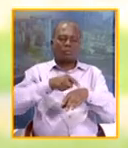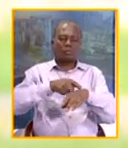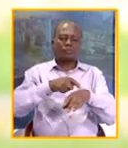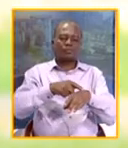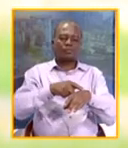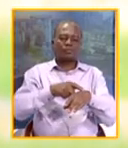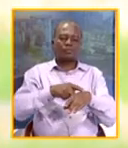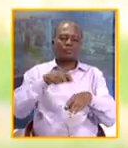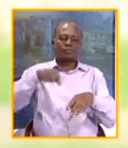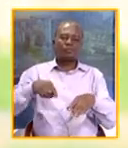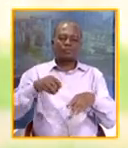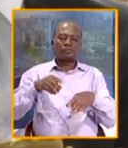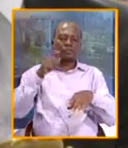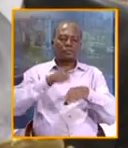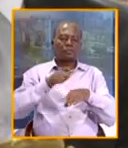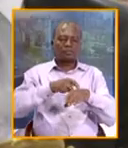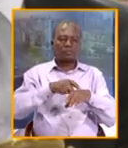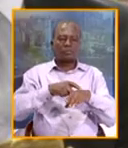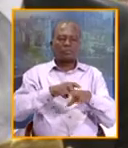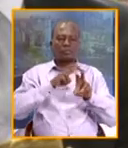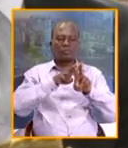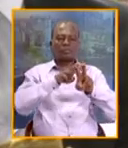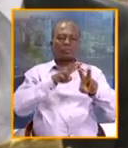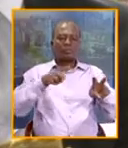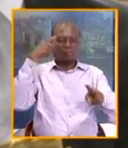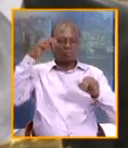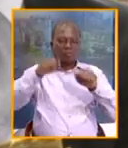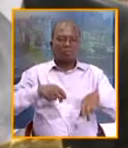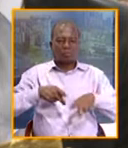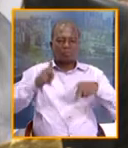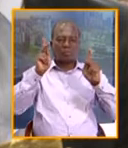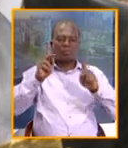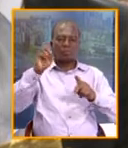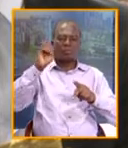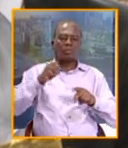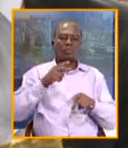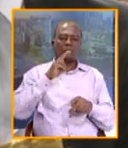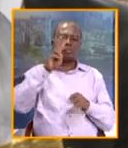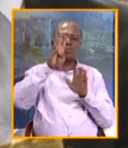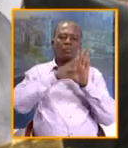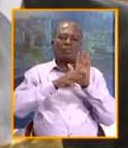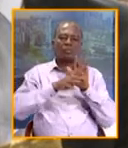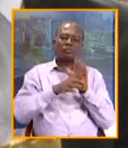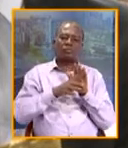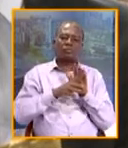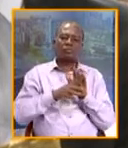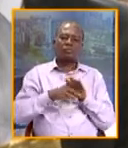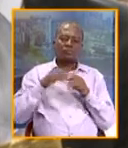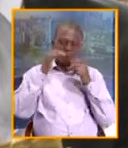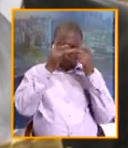que la période où d'ailleurs puissent me permet de me concentrer